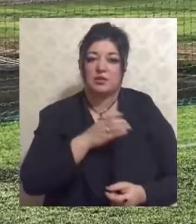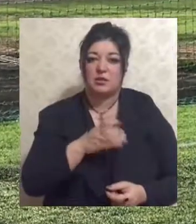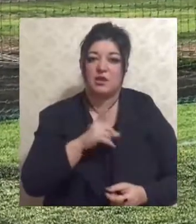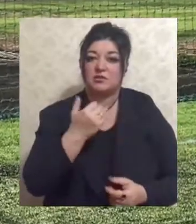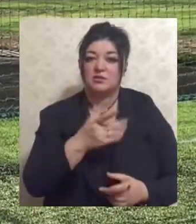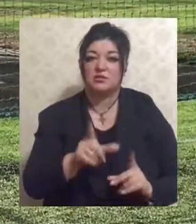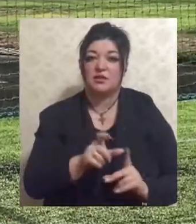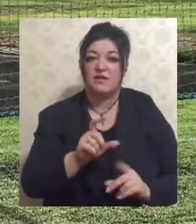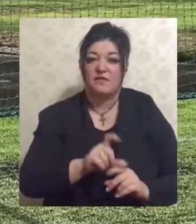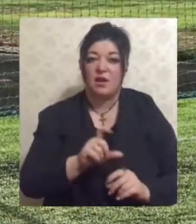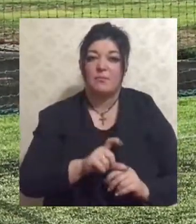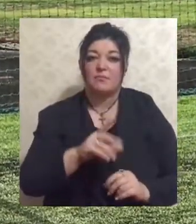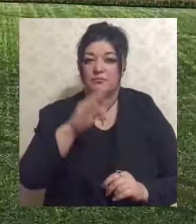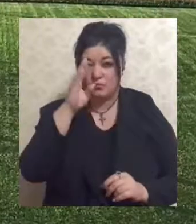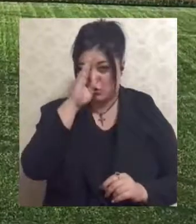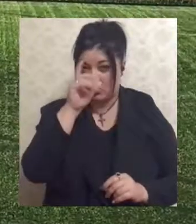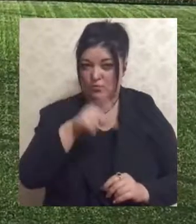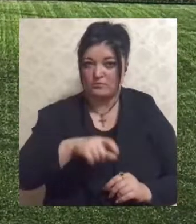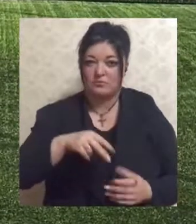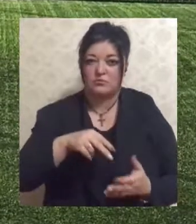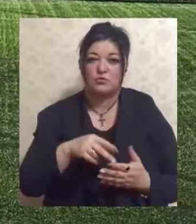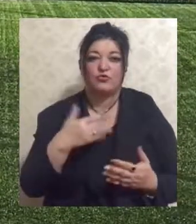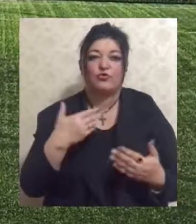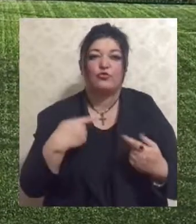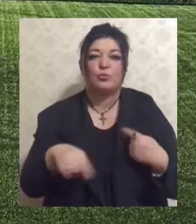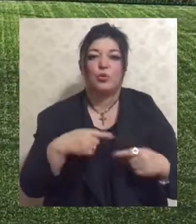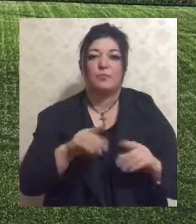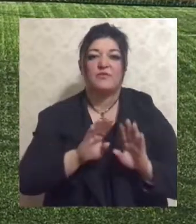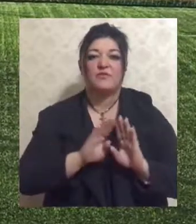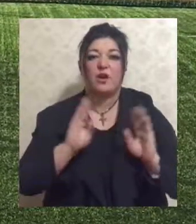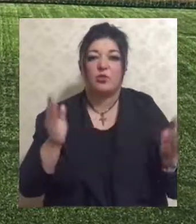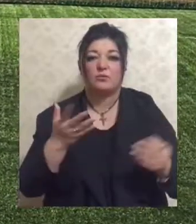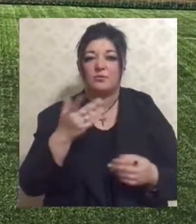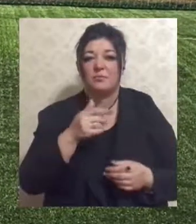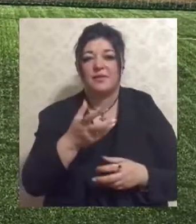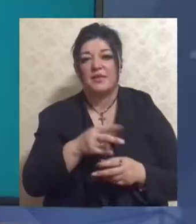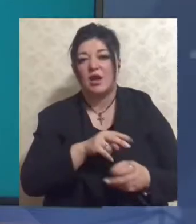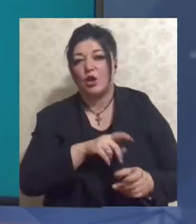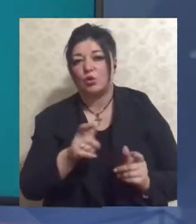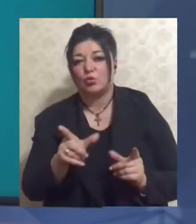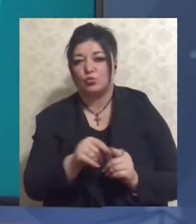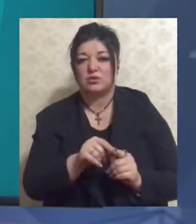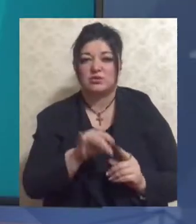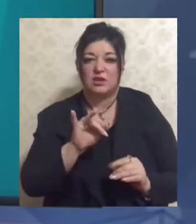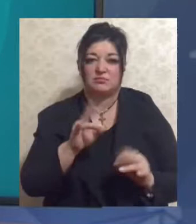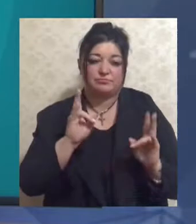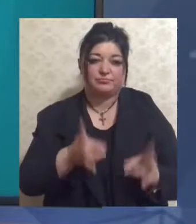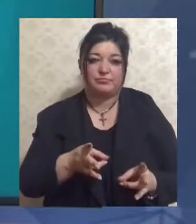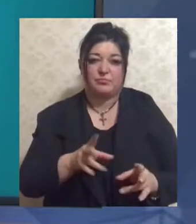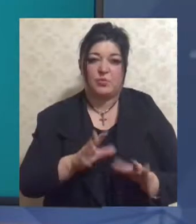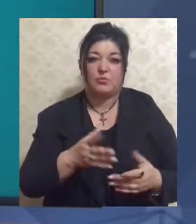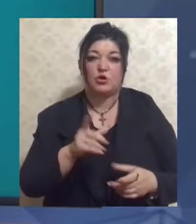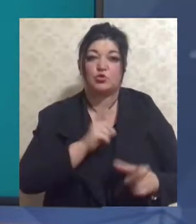хлопця впали футбольні ворота, на яких він намагався підтягнутися, аби виконати акробатичний елемент. Студент зірвався на